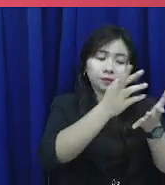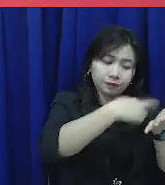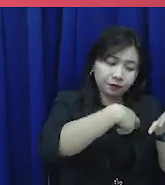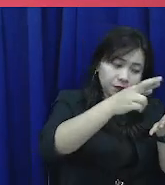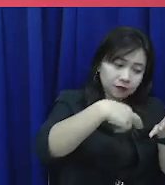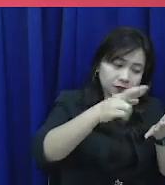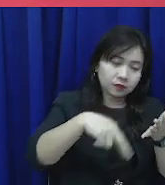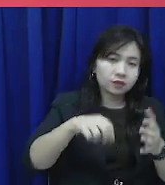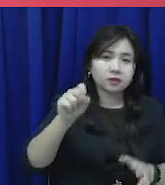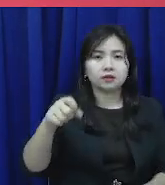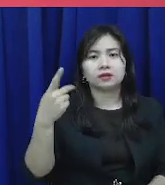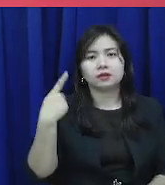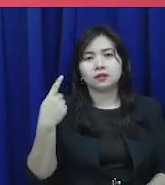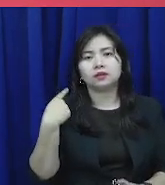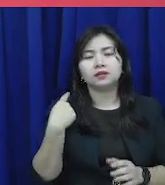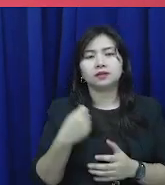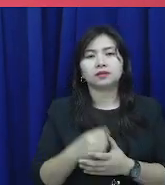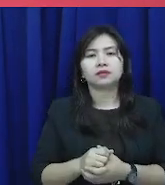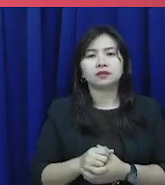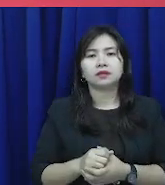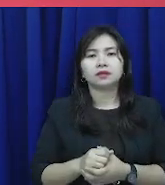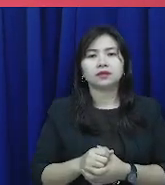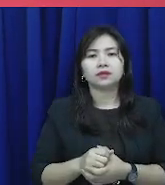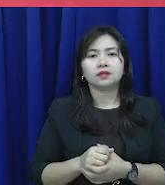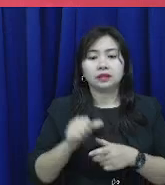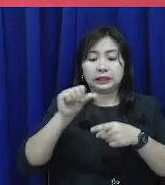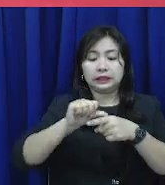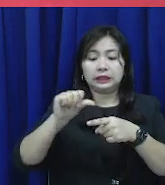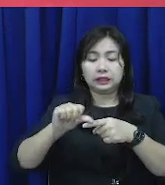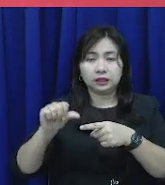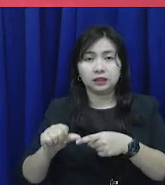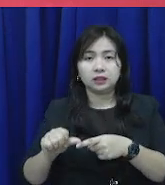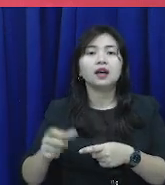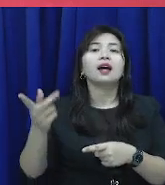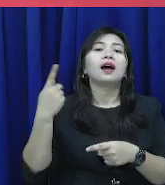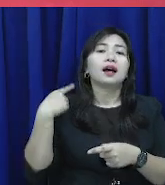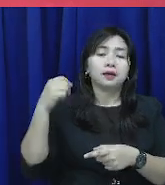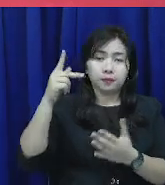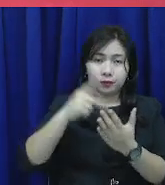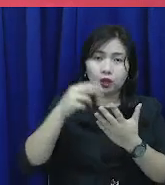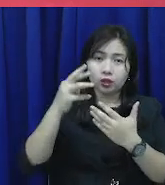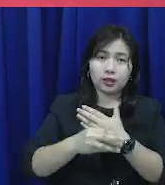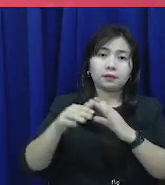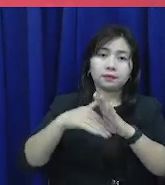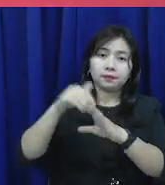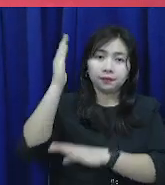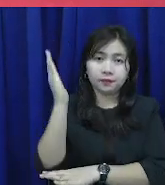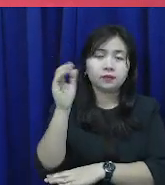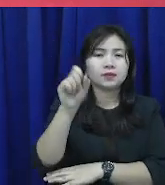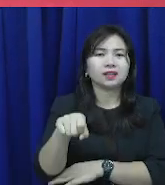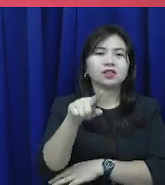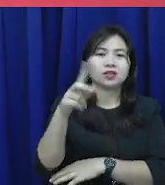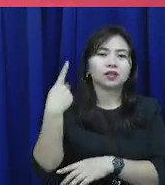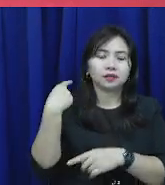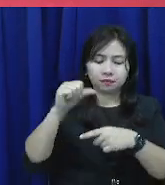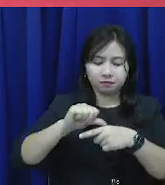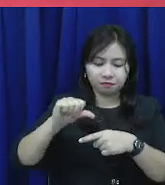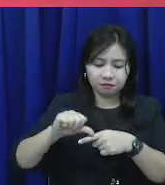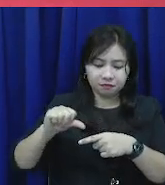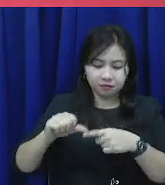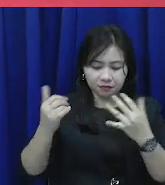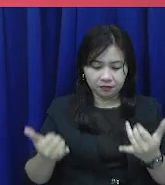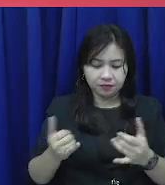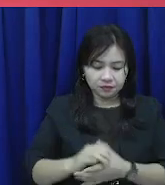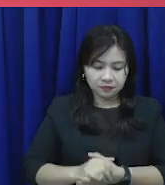naman you see that may programa tayo sa tanghali may seed ka na naman may may programa tayo sa gabi may seed ka na